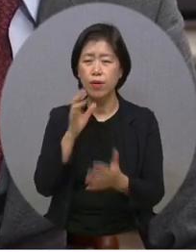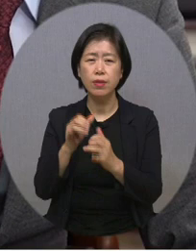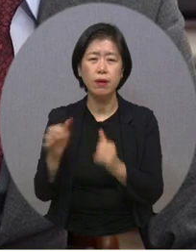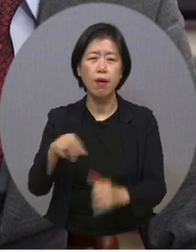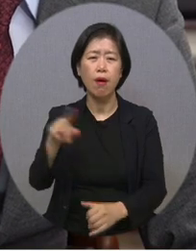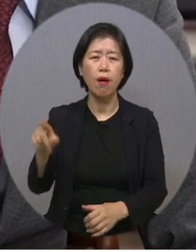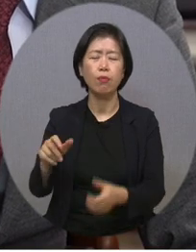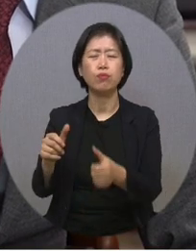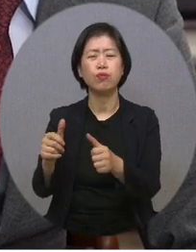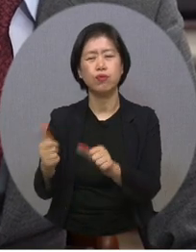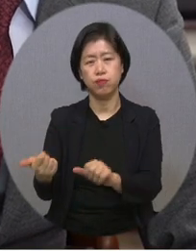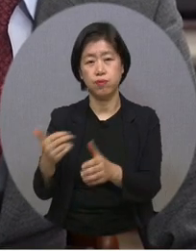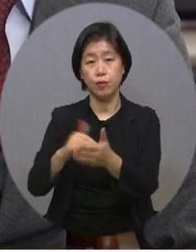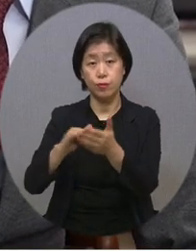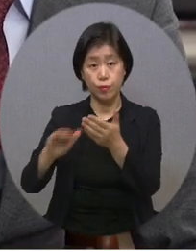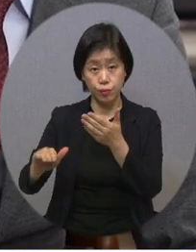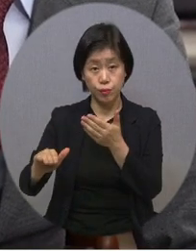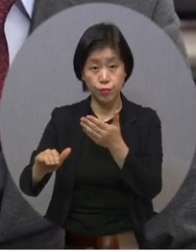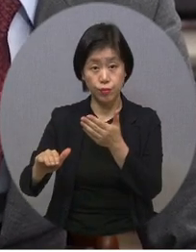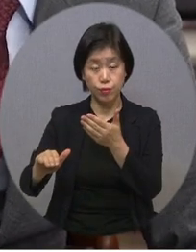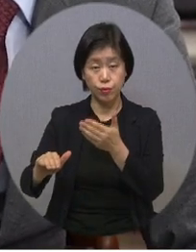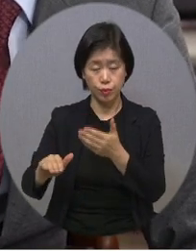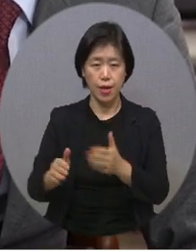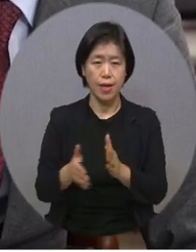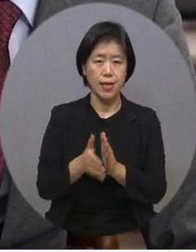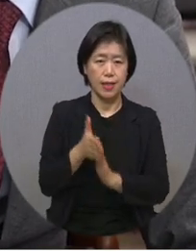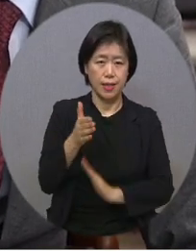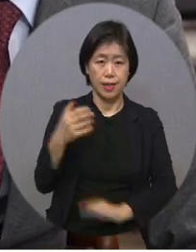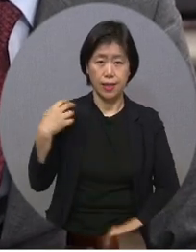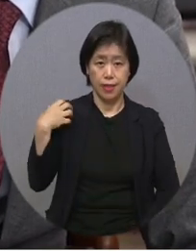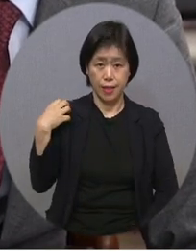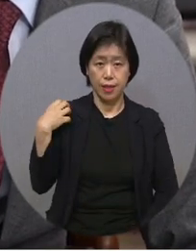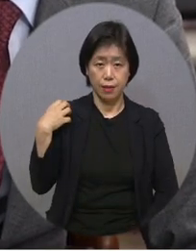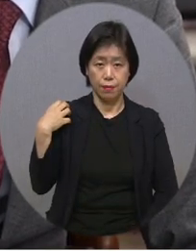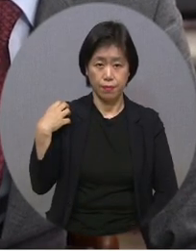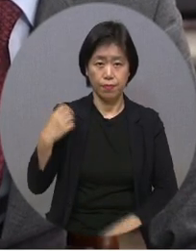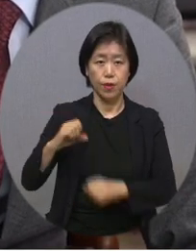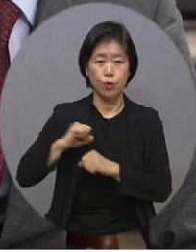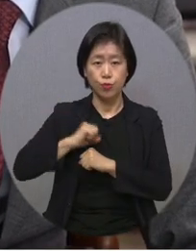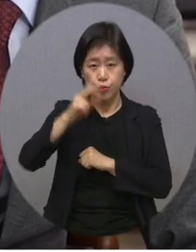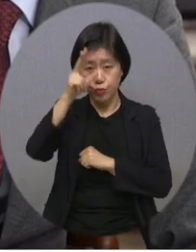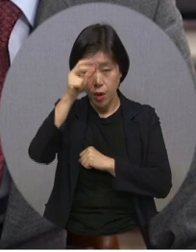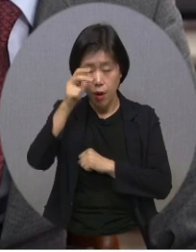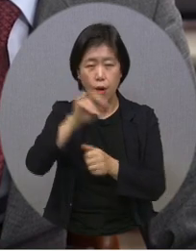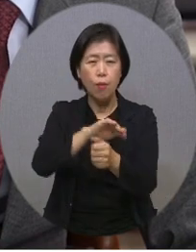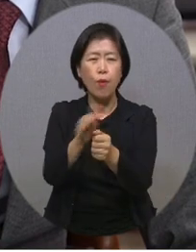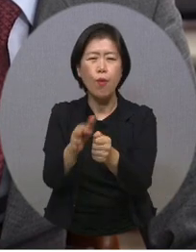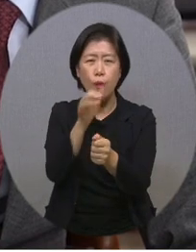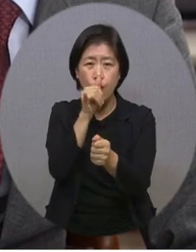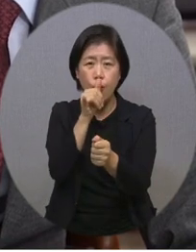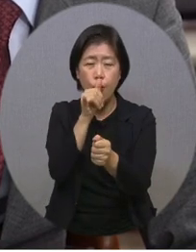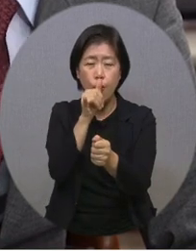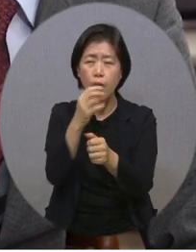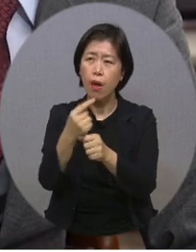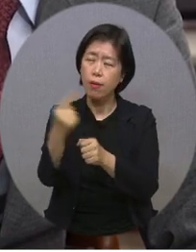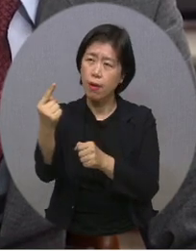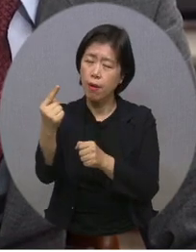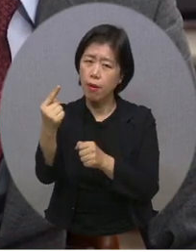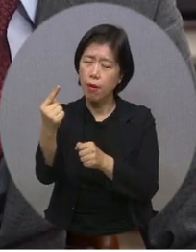군산에는 시에서 관리하고 있는 군경묘지가 있습니다. 예, 예. 그래서 내년에 거기에 지금 거의 포화 상태가 거의 다 됐기